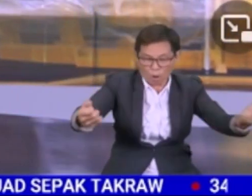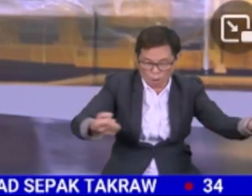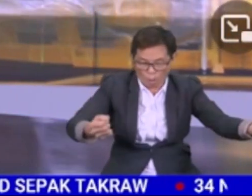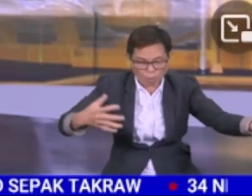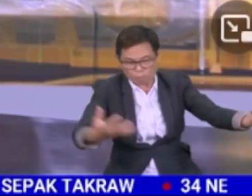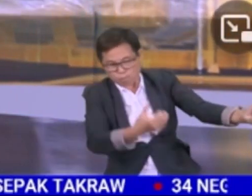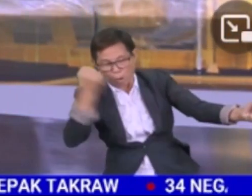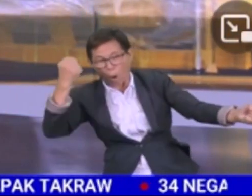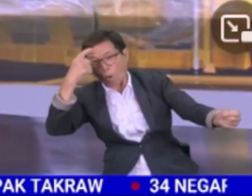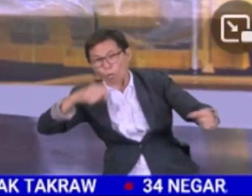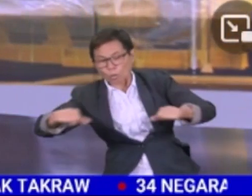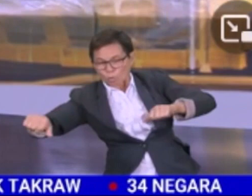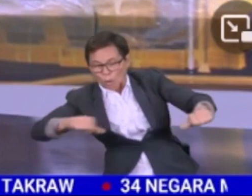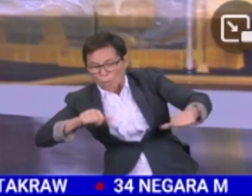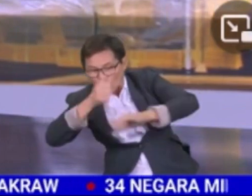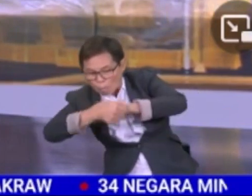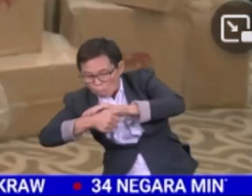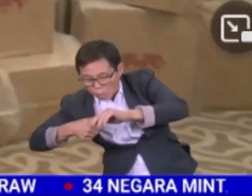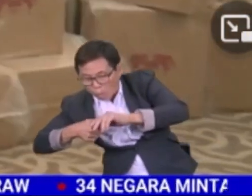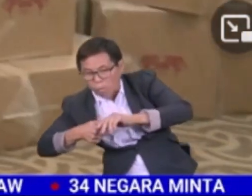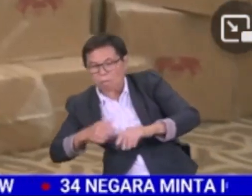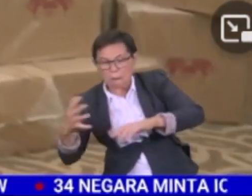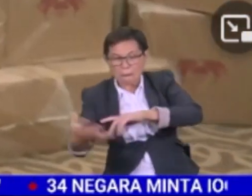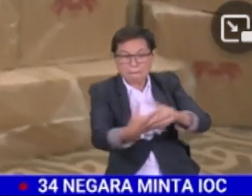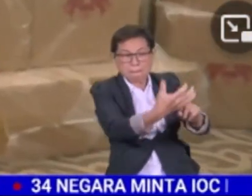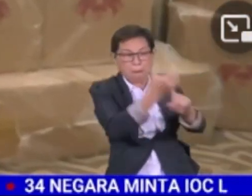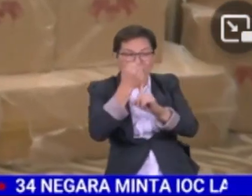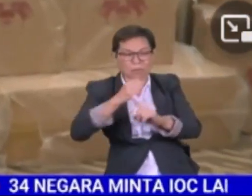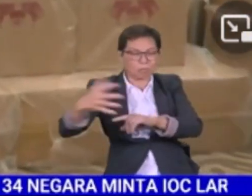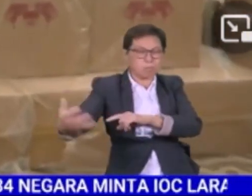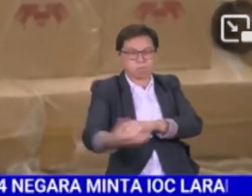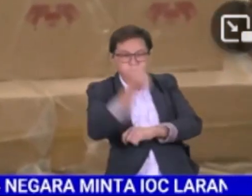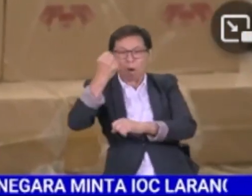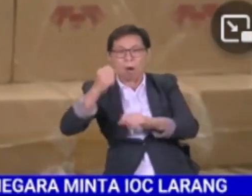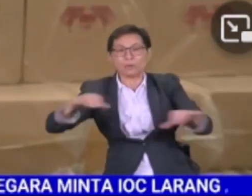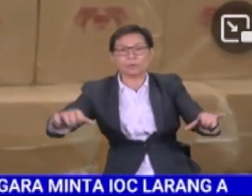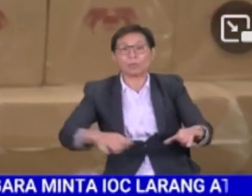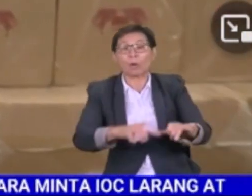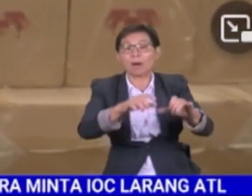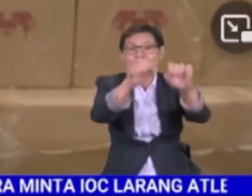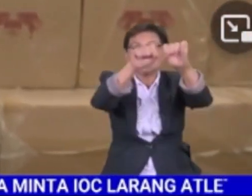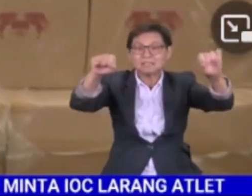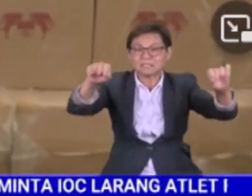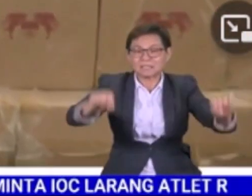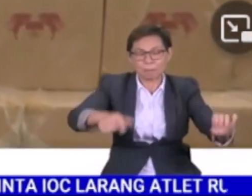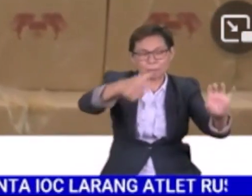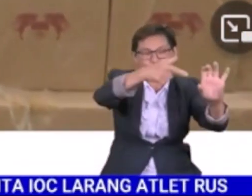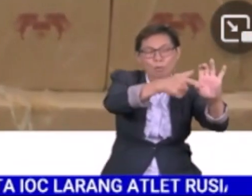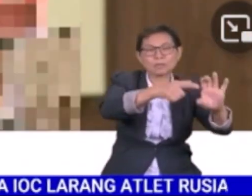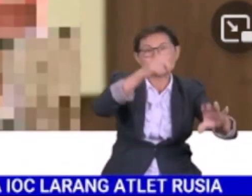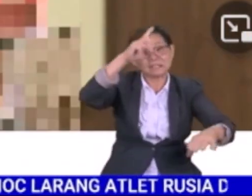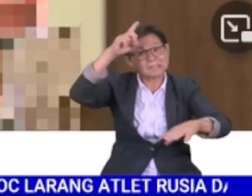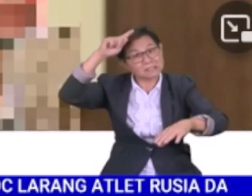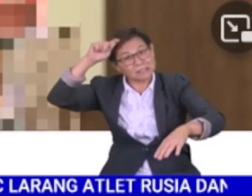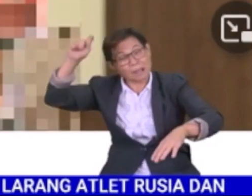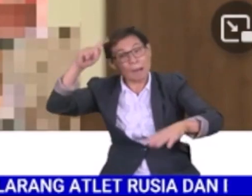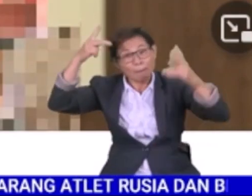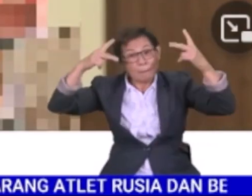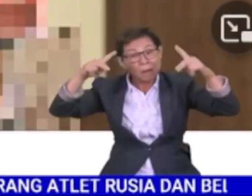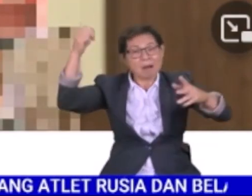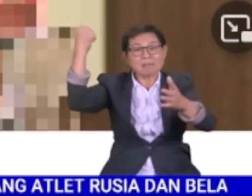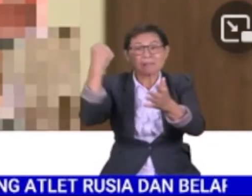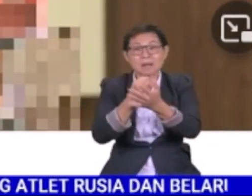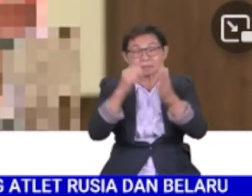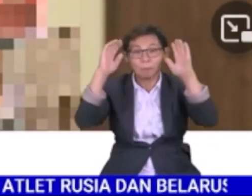gunakan untuk kegiatan penyelundupan perampasan dan sitaan dibuat di sebuah station minyak di Trengganu pengarah